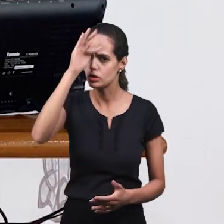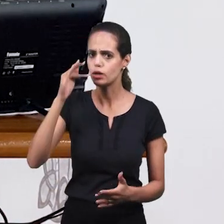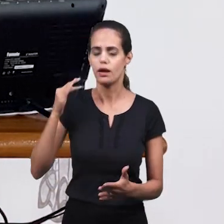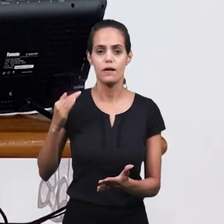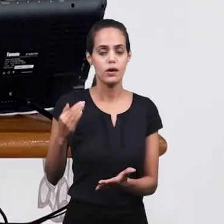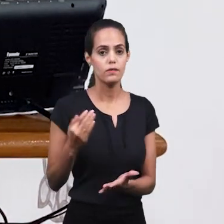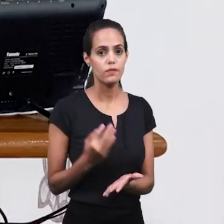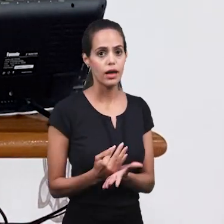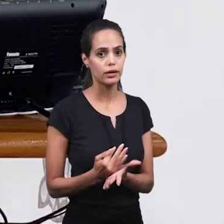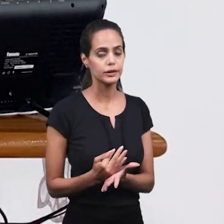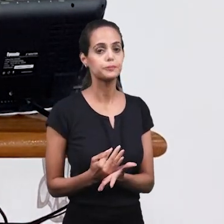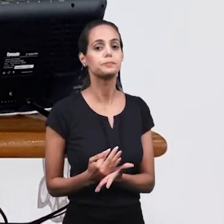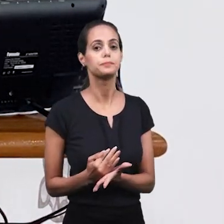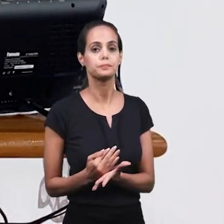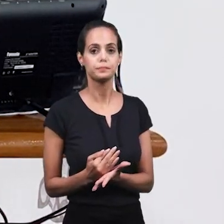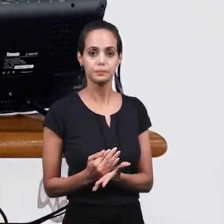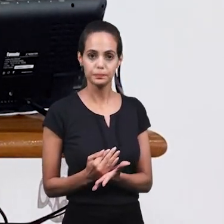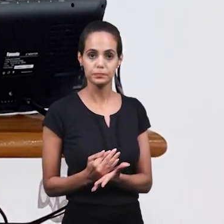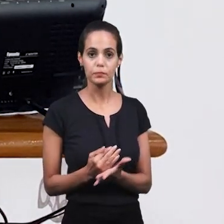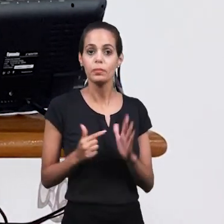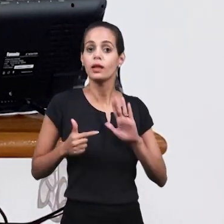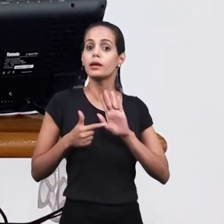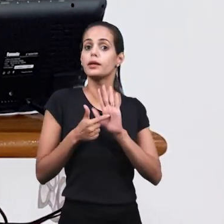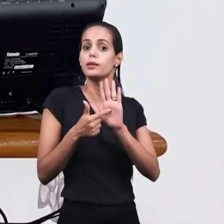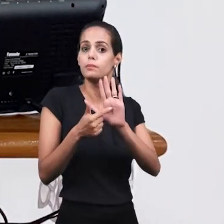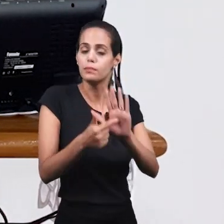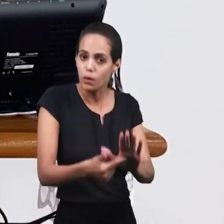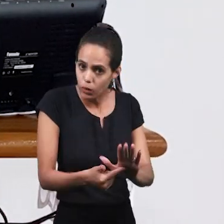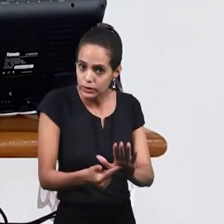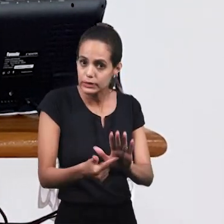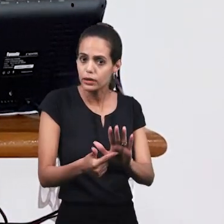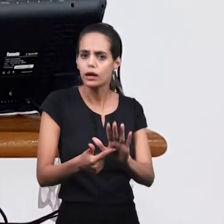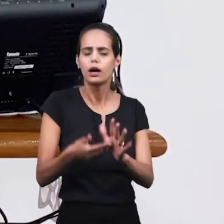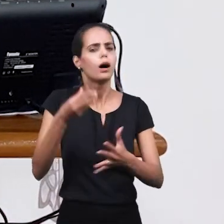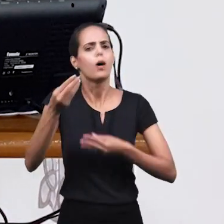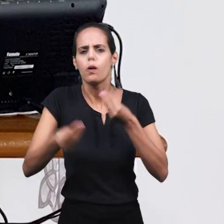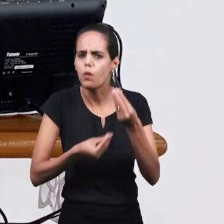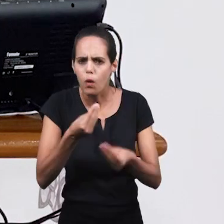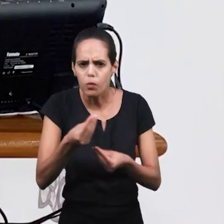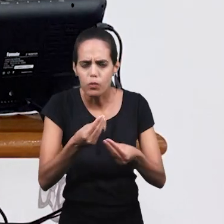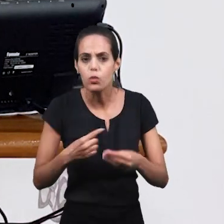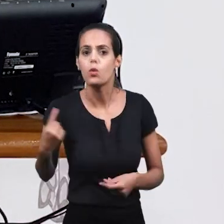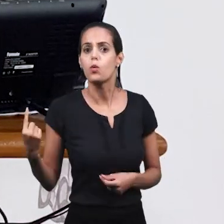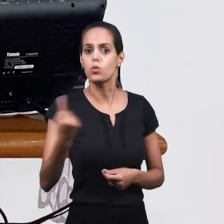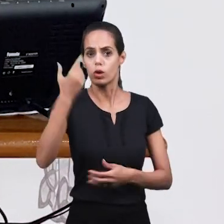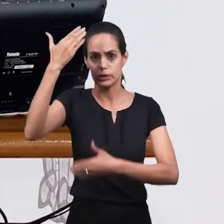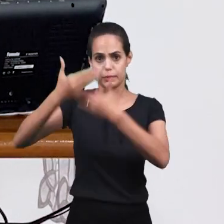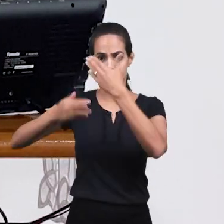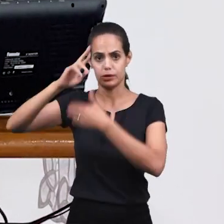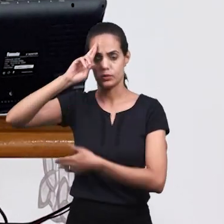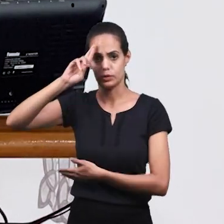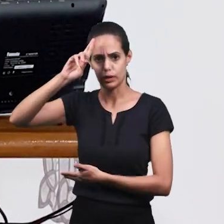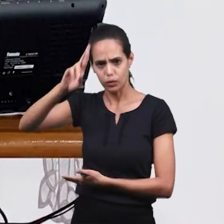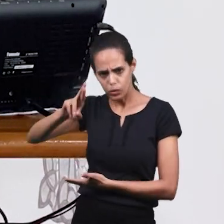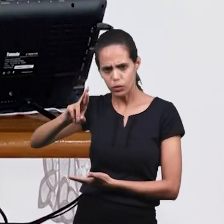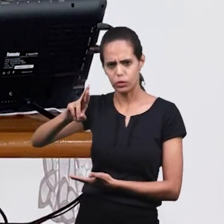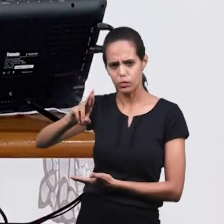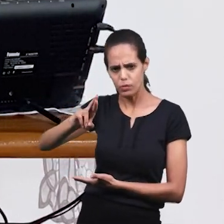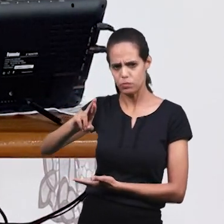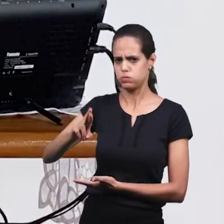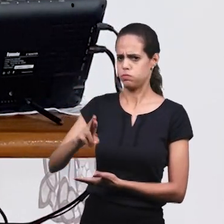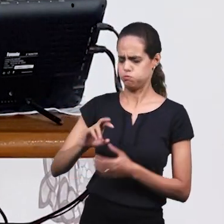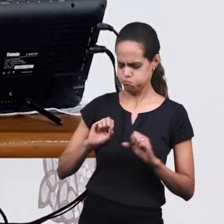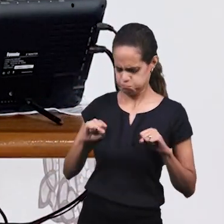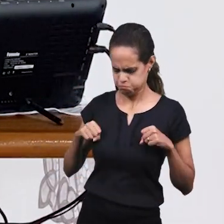dans le chemin. Nous avons besoin de persévérer et continuer dans le chemin du Seigneur que le Seigneur